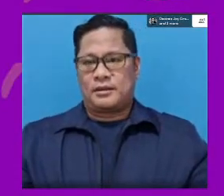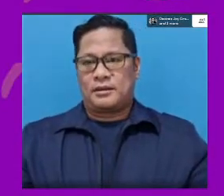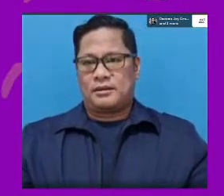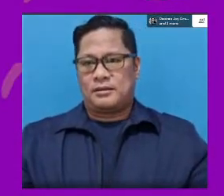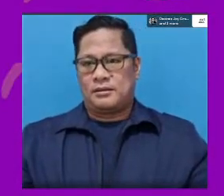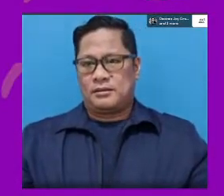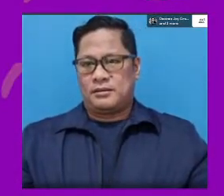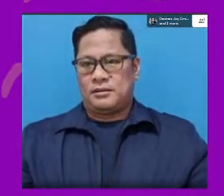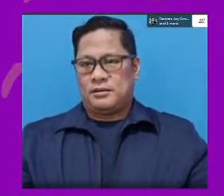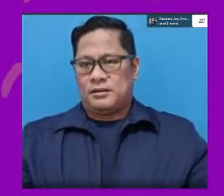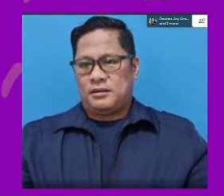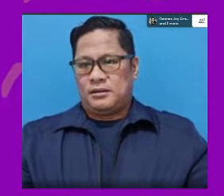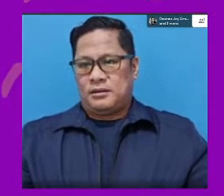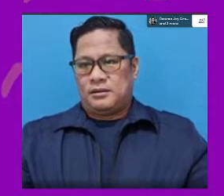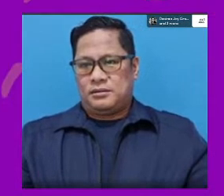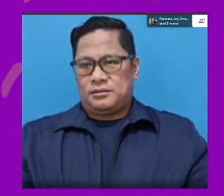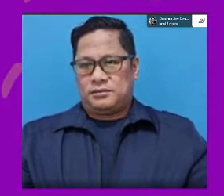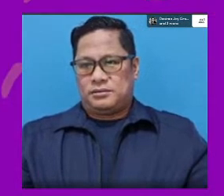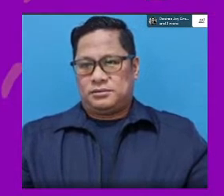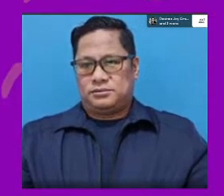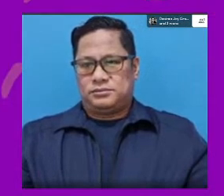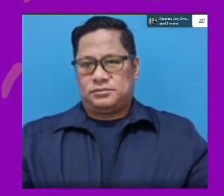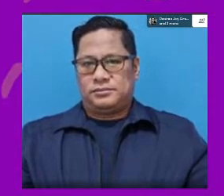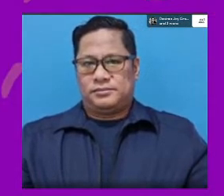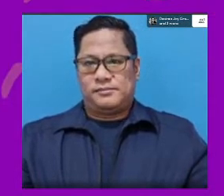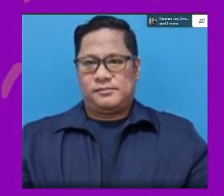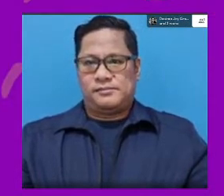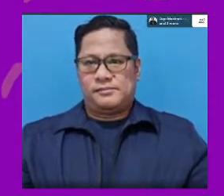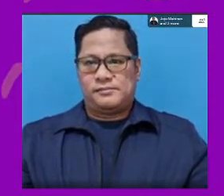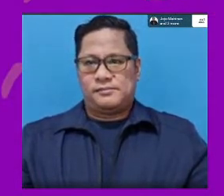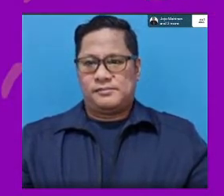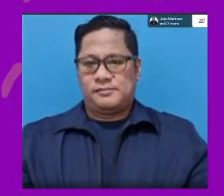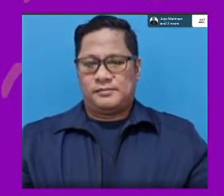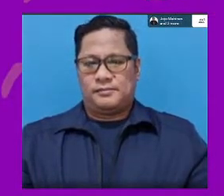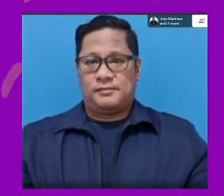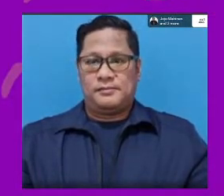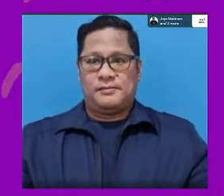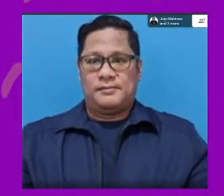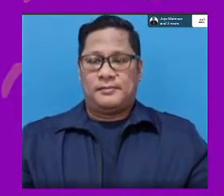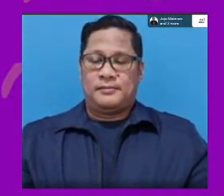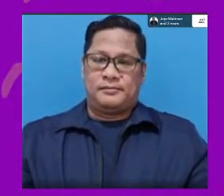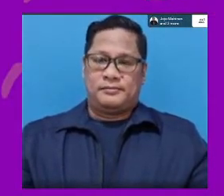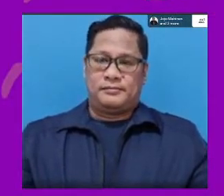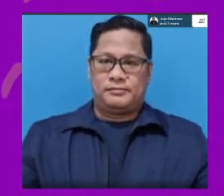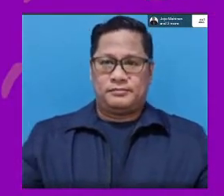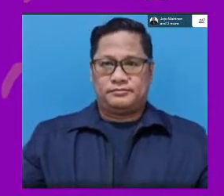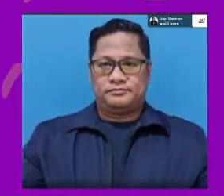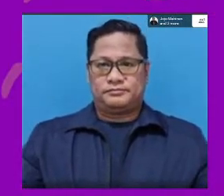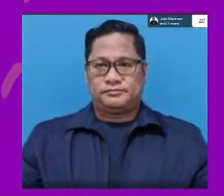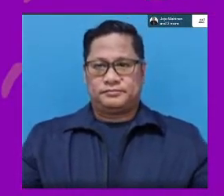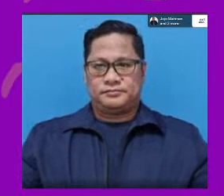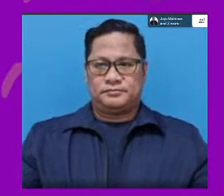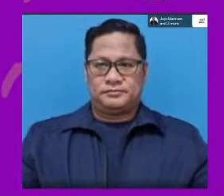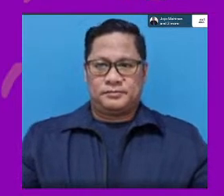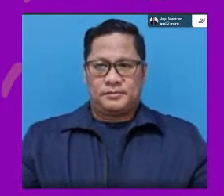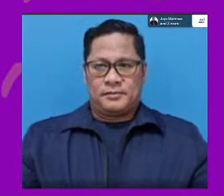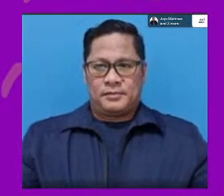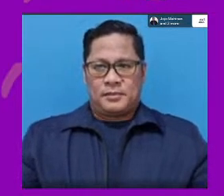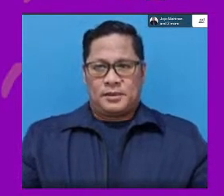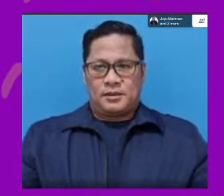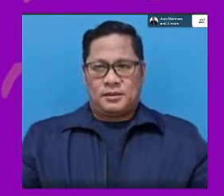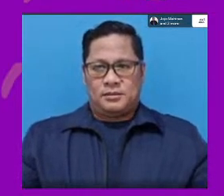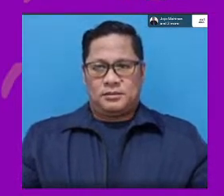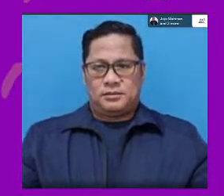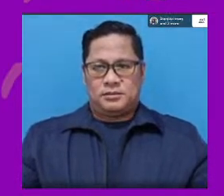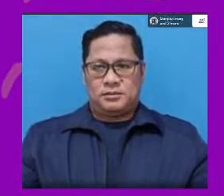magiging malusog tayo sa lahat ng oras sa lahat ng panahon. Ngunit, dapat available, accessible, katanggap-tanggap at may mataas